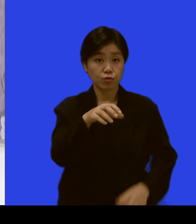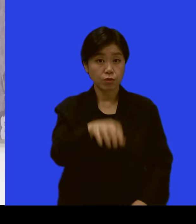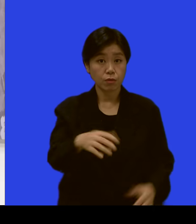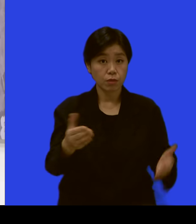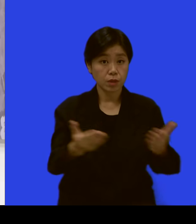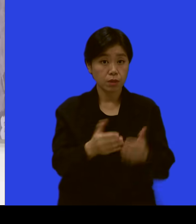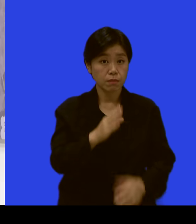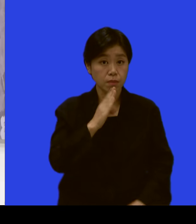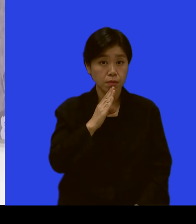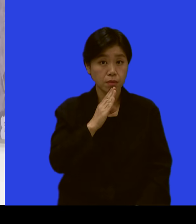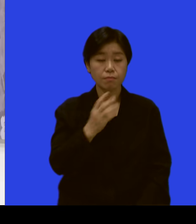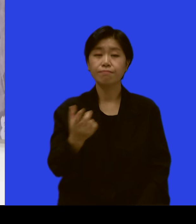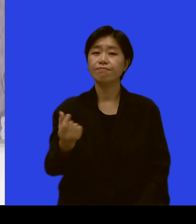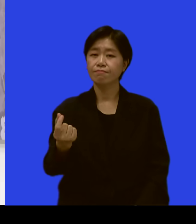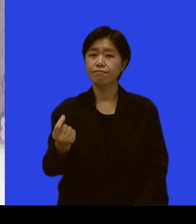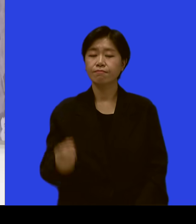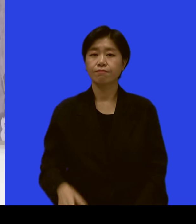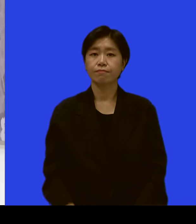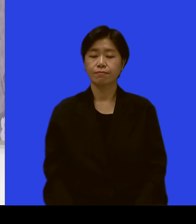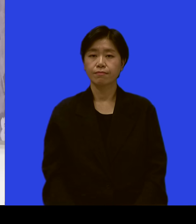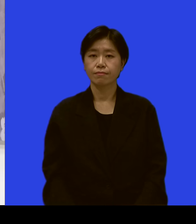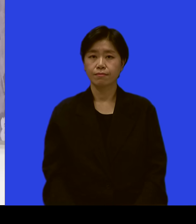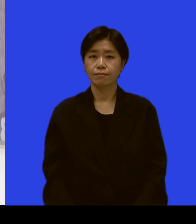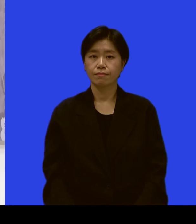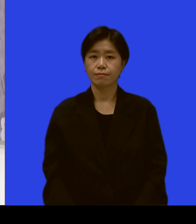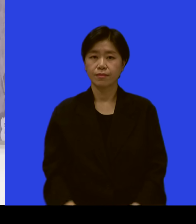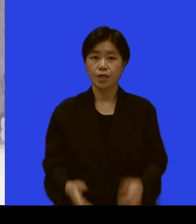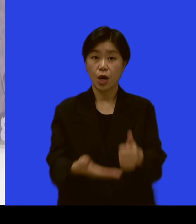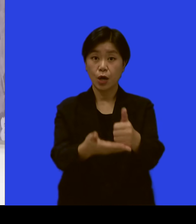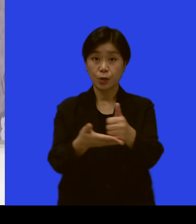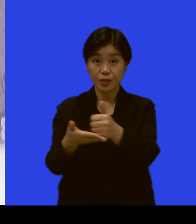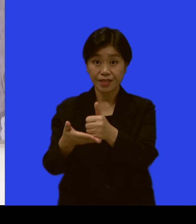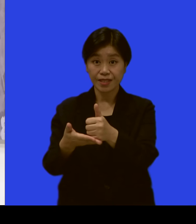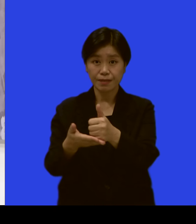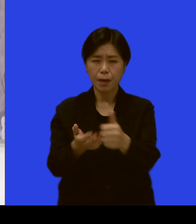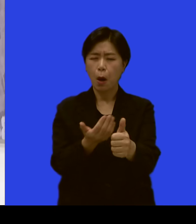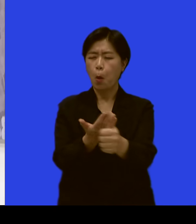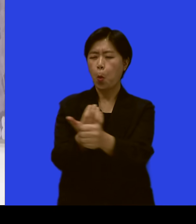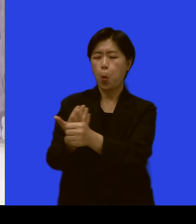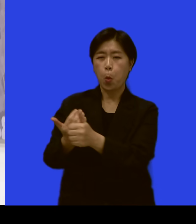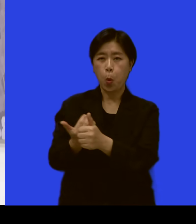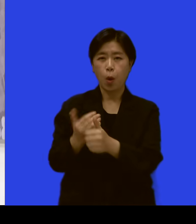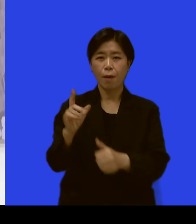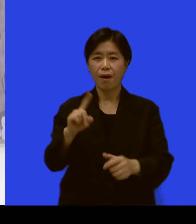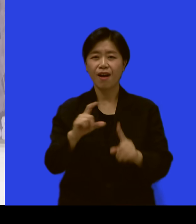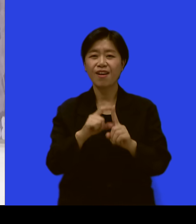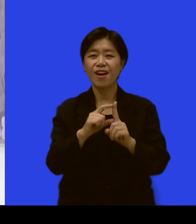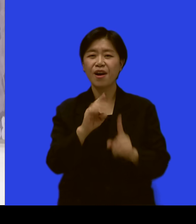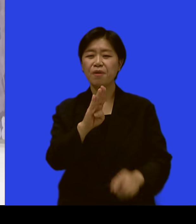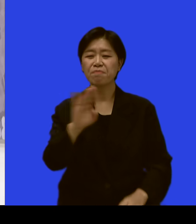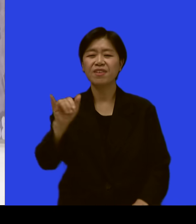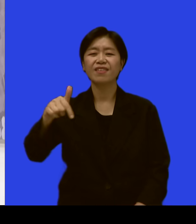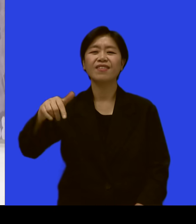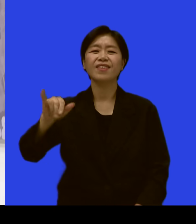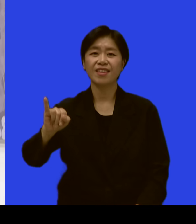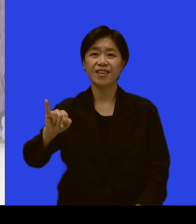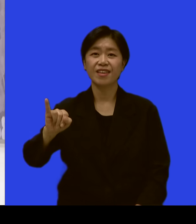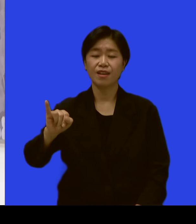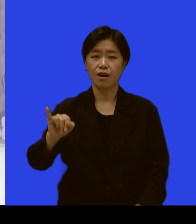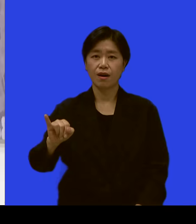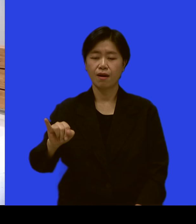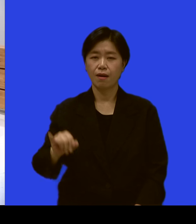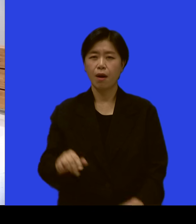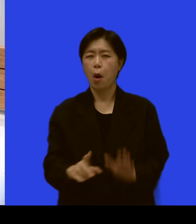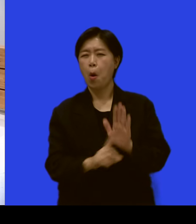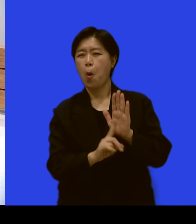네, 나이트클럽에서 이제 뭐 호객 뭐 전문 용어로 삐끼라고 하죠. 예, 예, 예. 그래서 처음에는 동물탈도